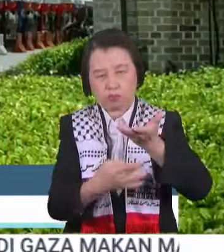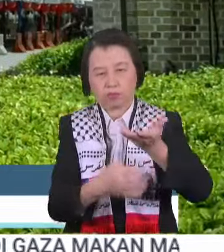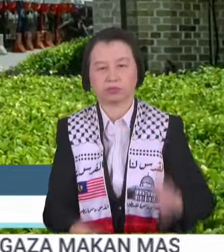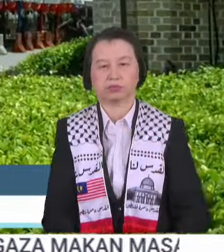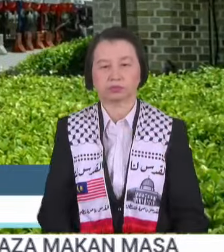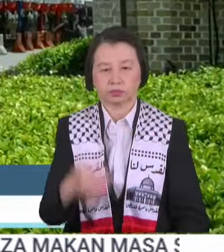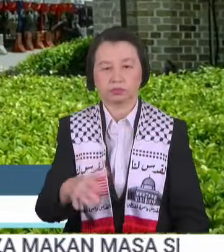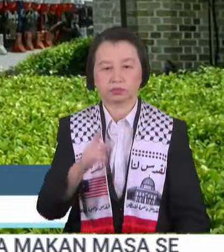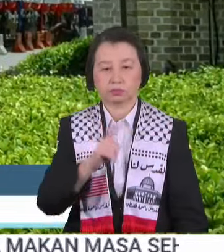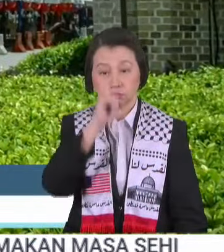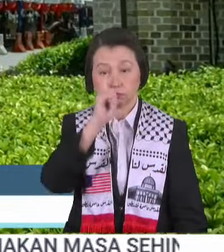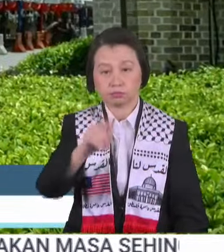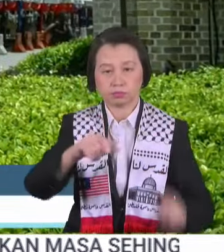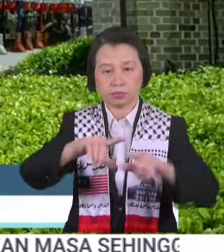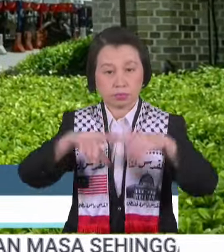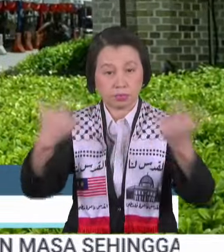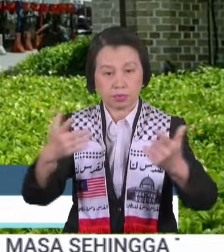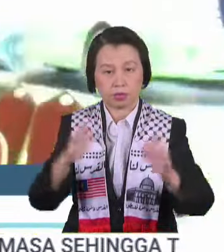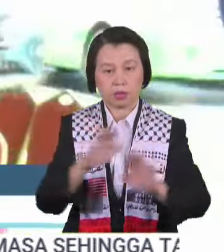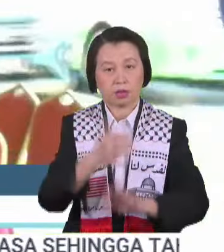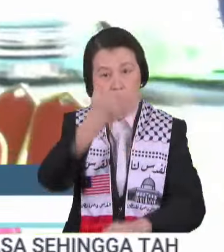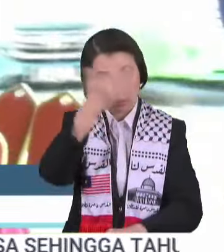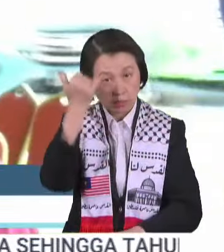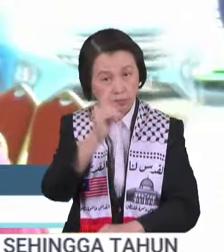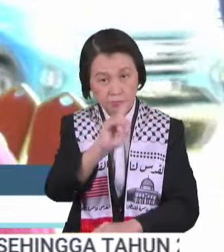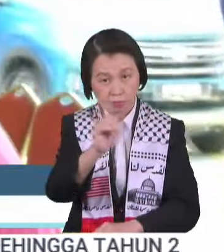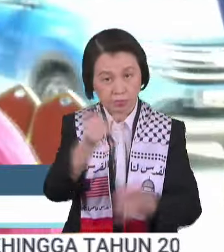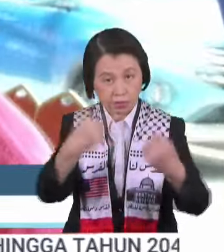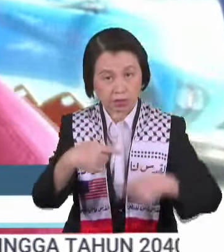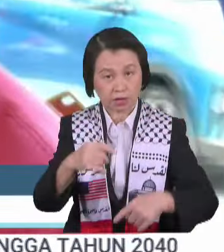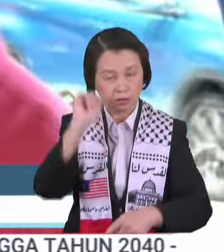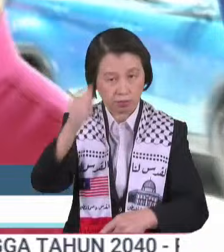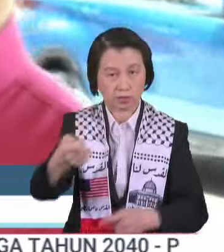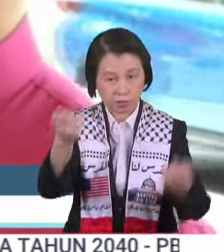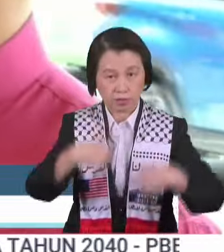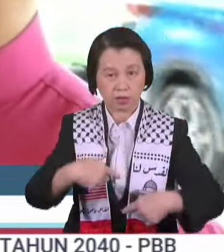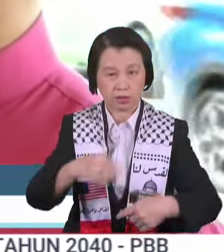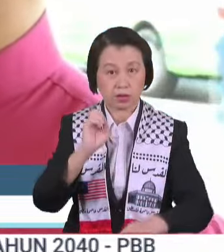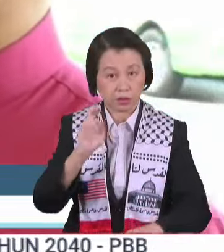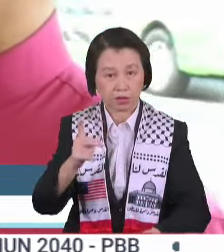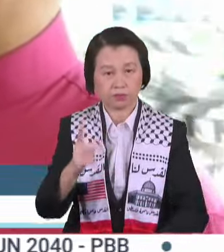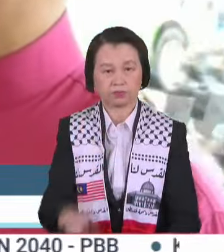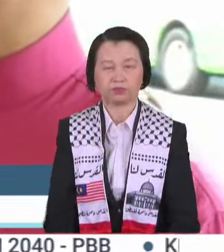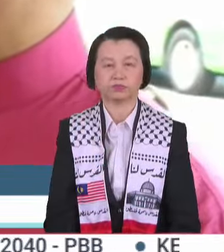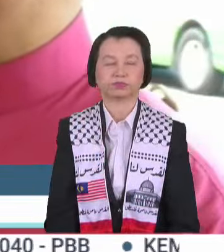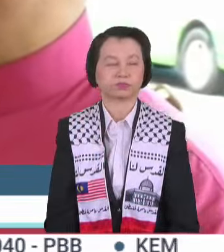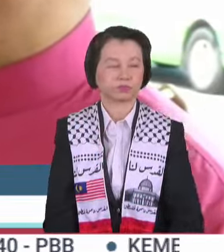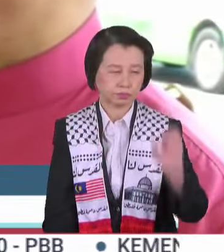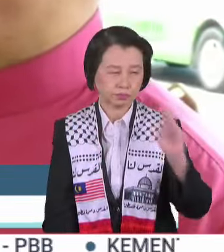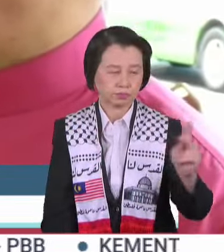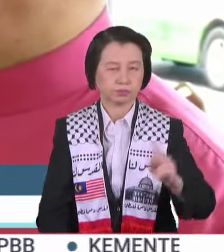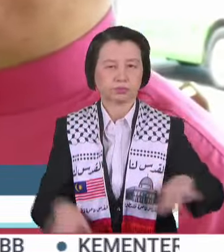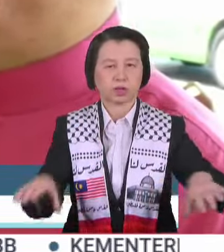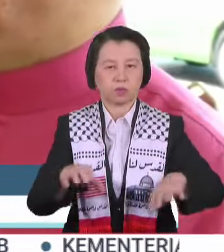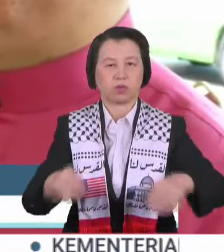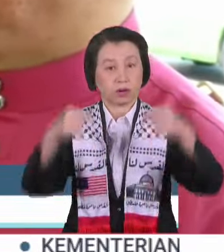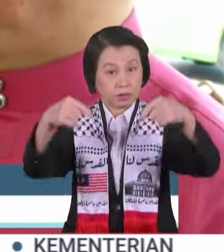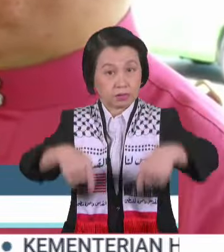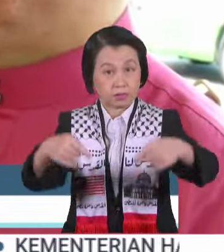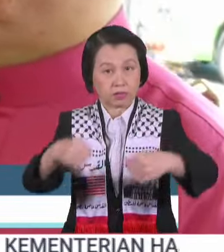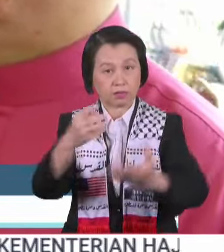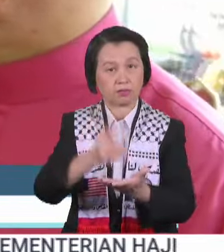ini memang berbeza. Jangan lupa datang esok. Okey, baik. Orang kata, Datuk, bila buat di dataran mereka ini,